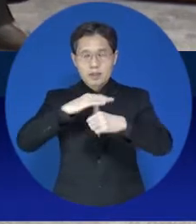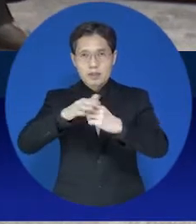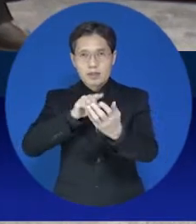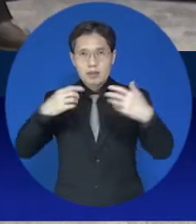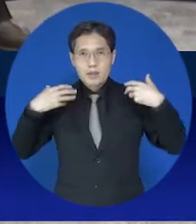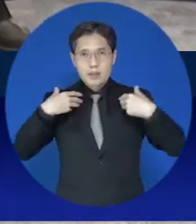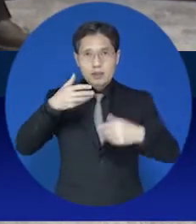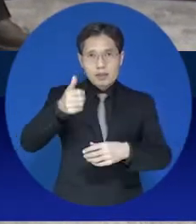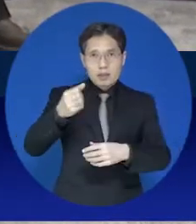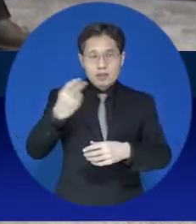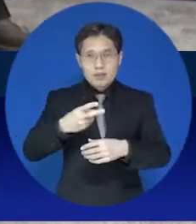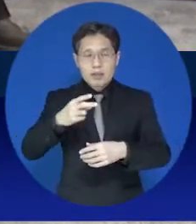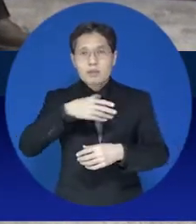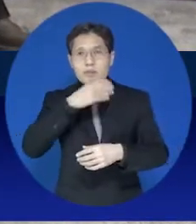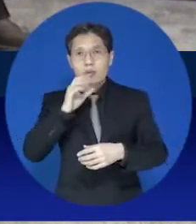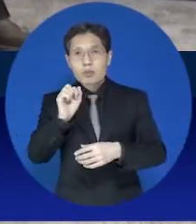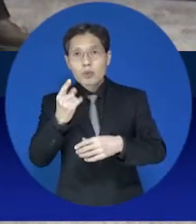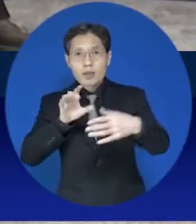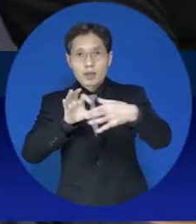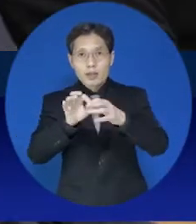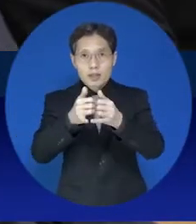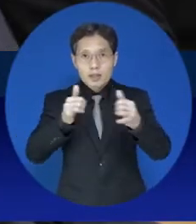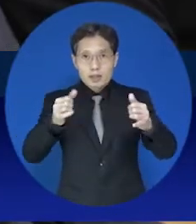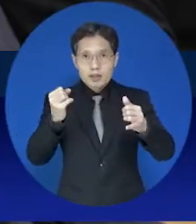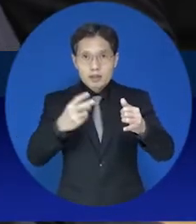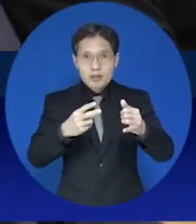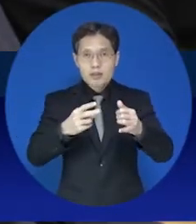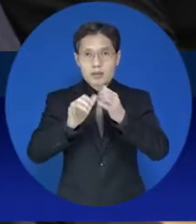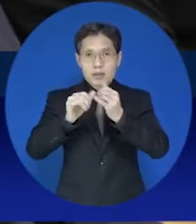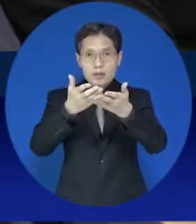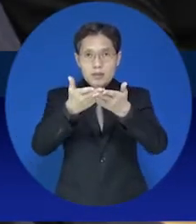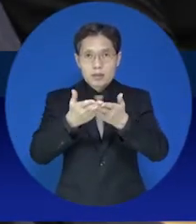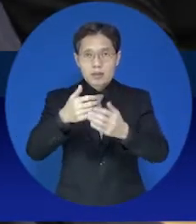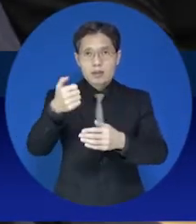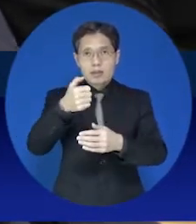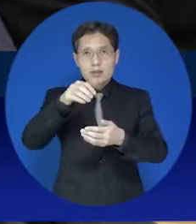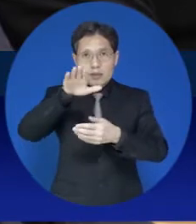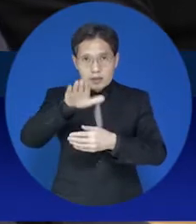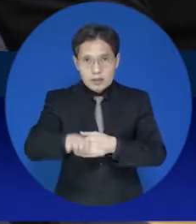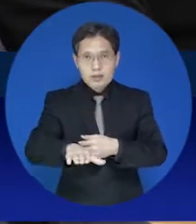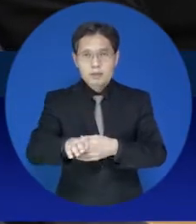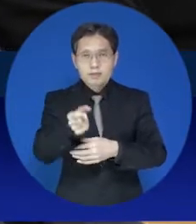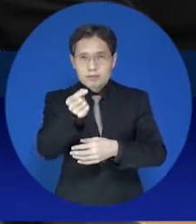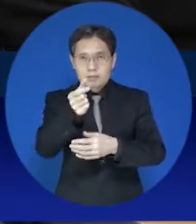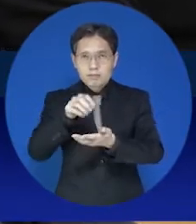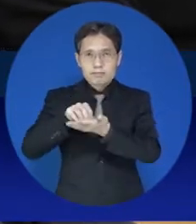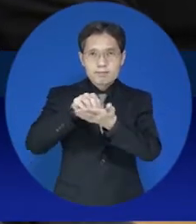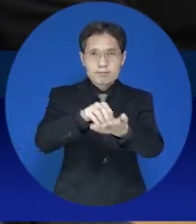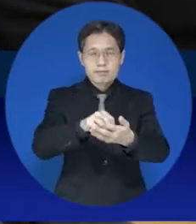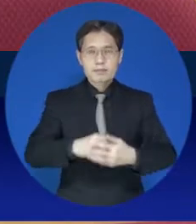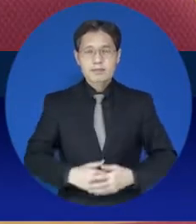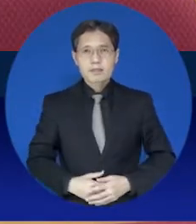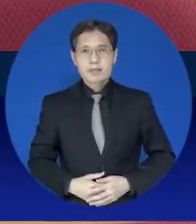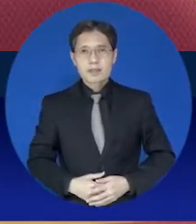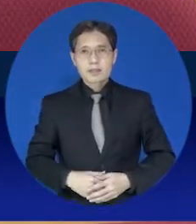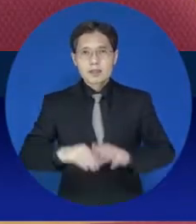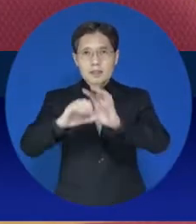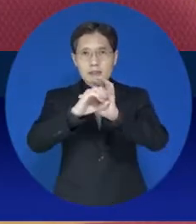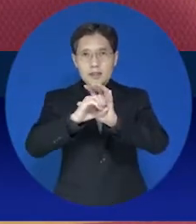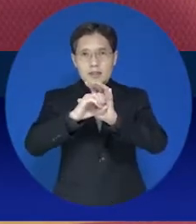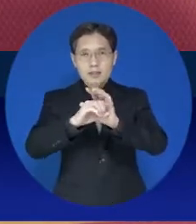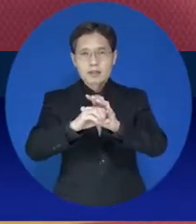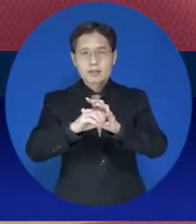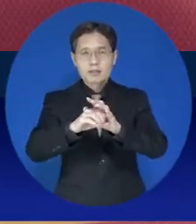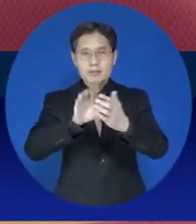교육감 및 대한노인회 관계자 수상자 등 50명 미만의 최소 인원만 참석한 가운데 코로나 1구